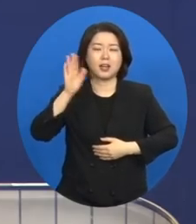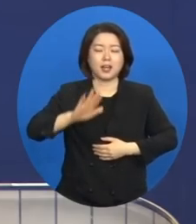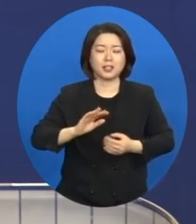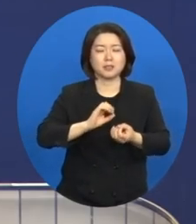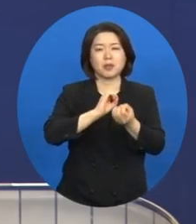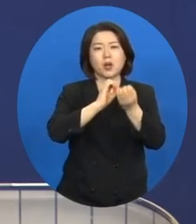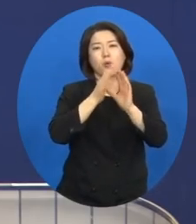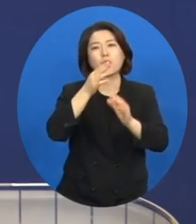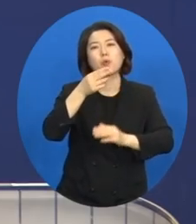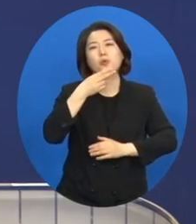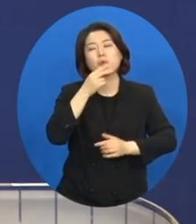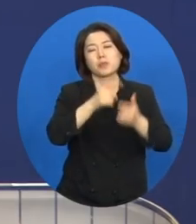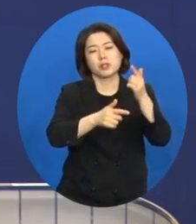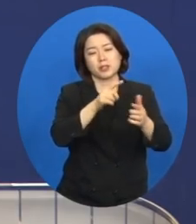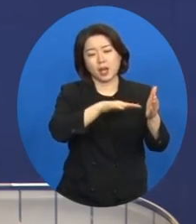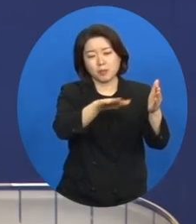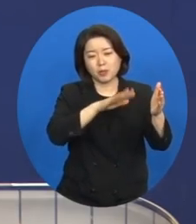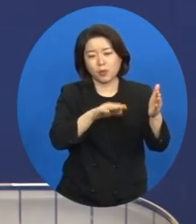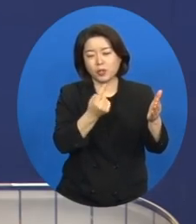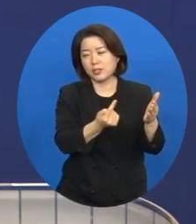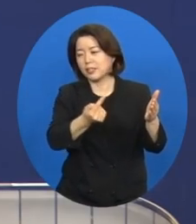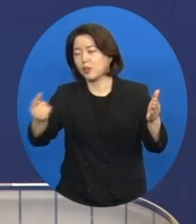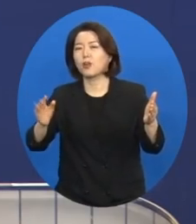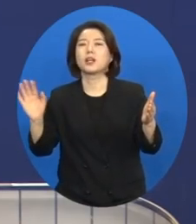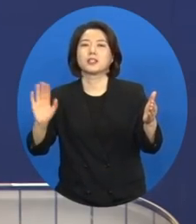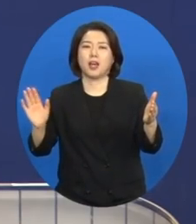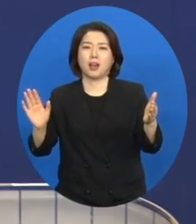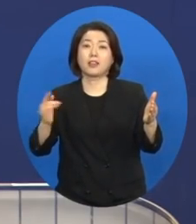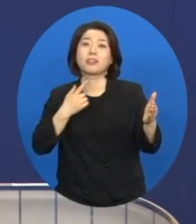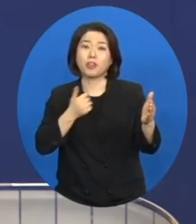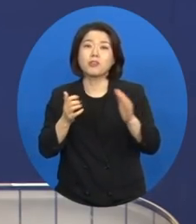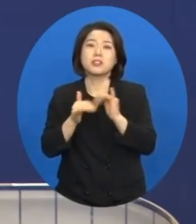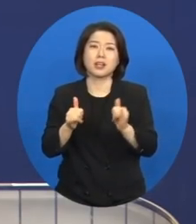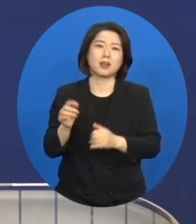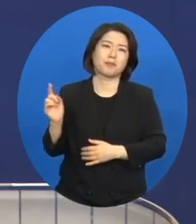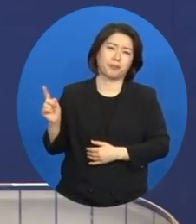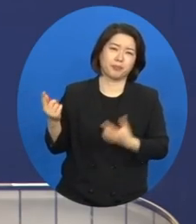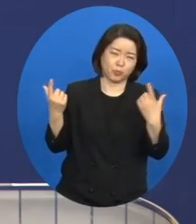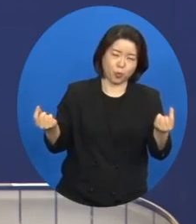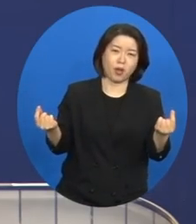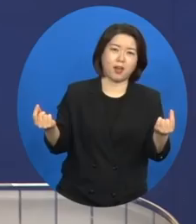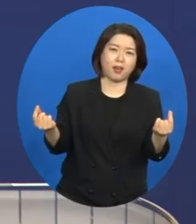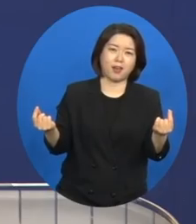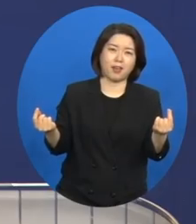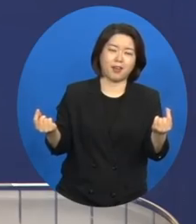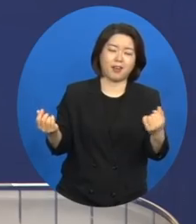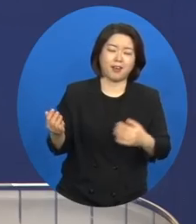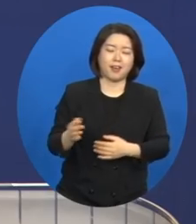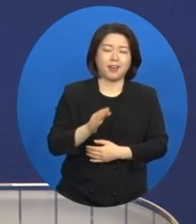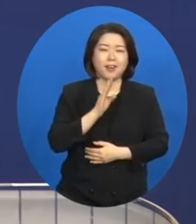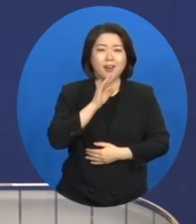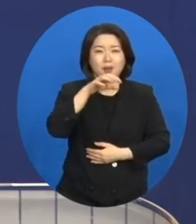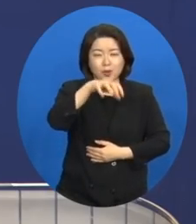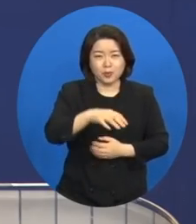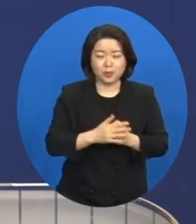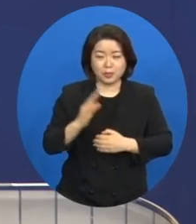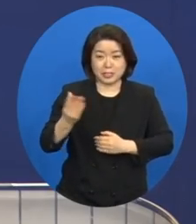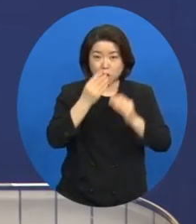않았던 사람. 아, 그 사람이었구나. 그 사람이었구나. 바로 그곳에서, 그